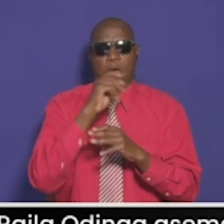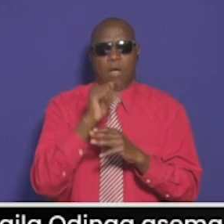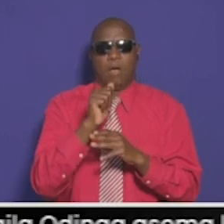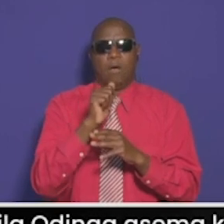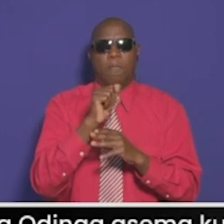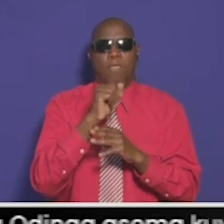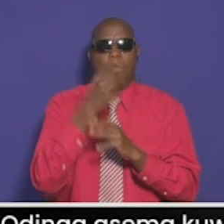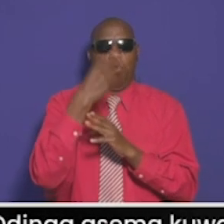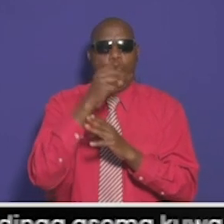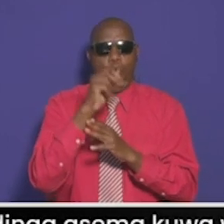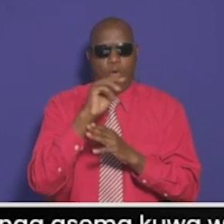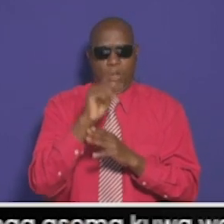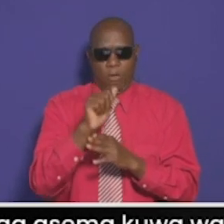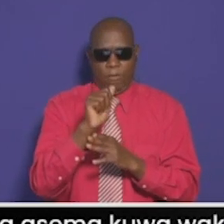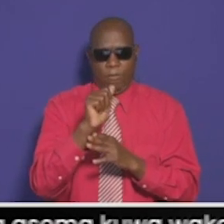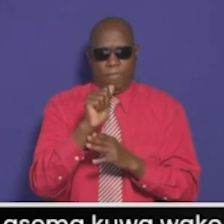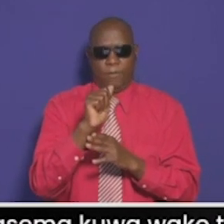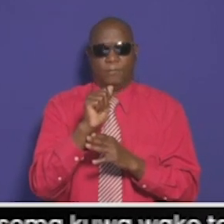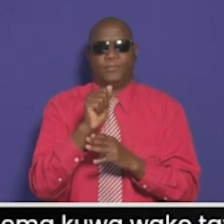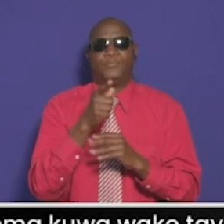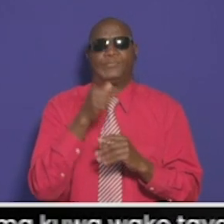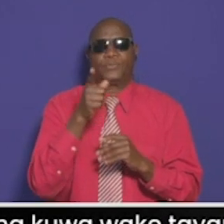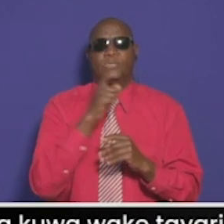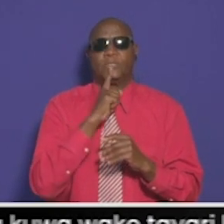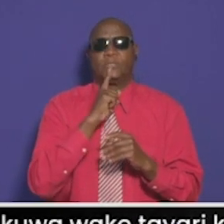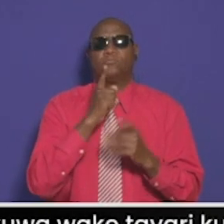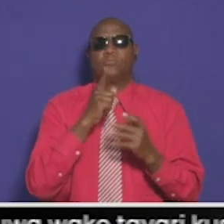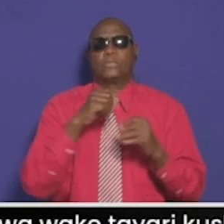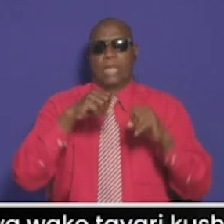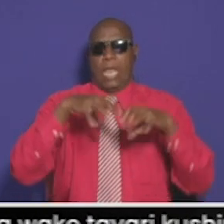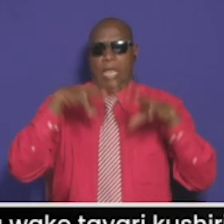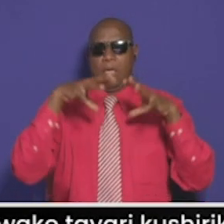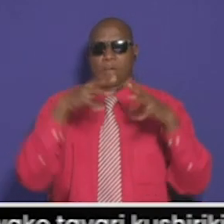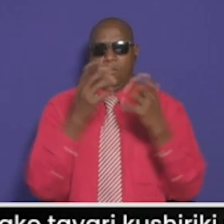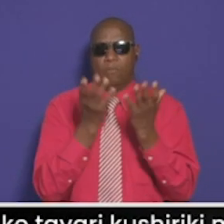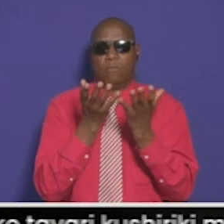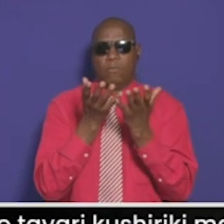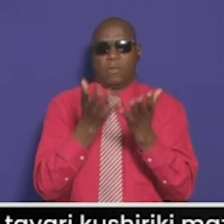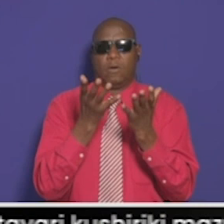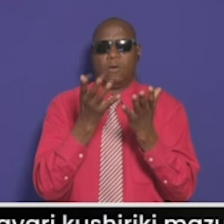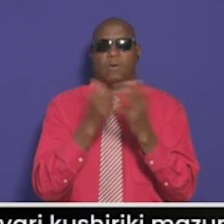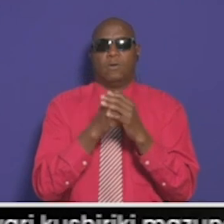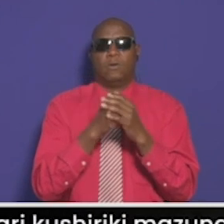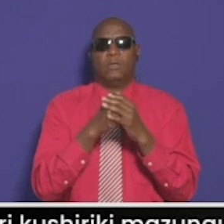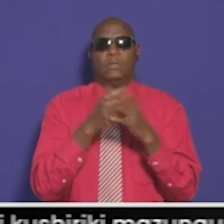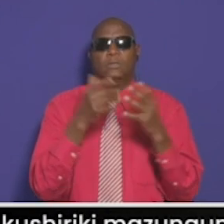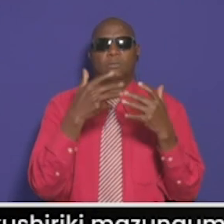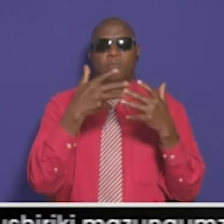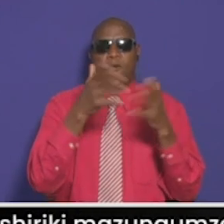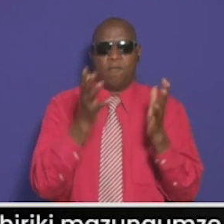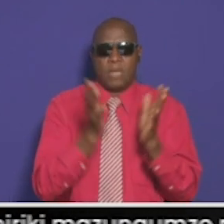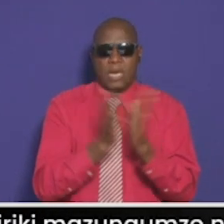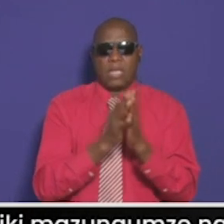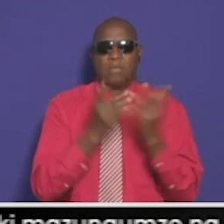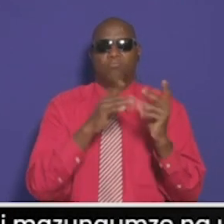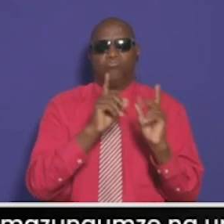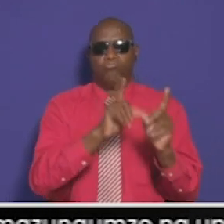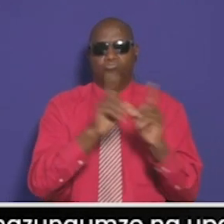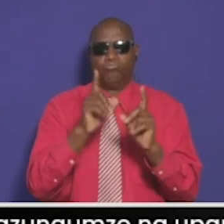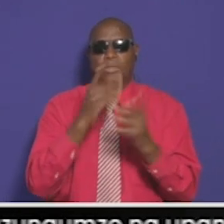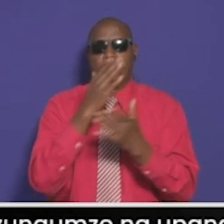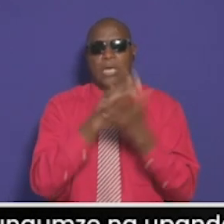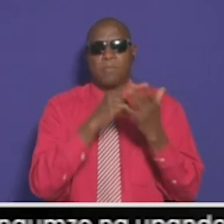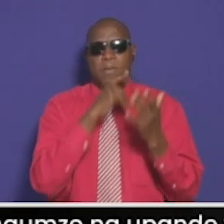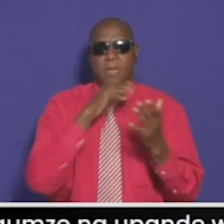Akizungumza leo hii, huyu Jamii ameweka wazi kuwa wahasiriwa hao ni jamii ya watoto waliofariki, wengine wakiwa wazazi,